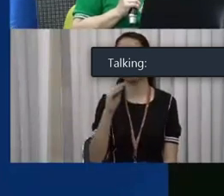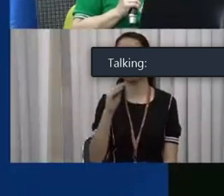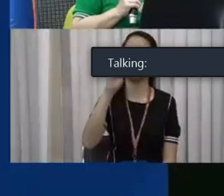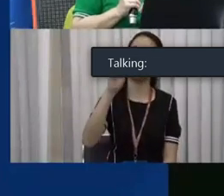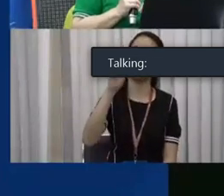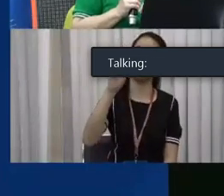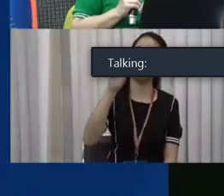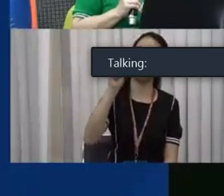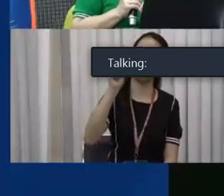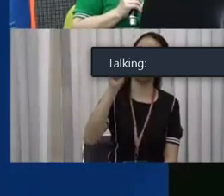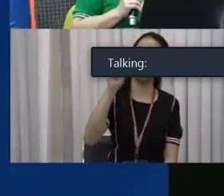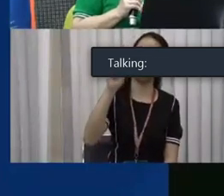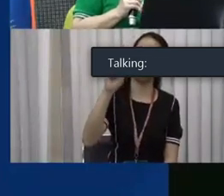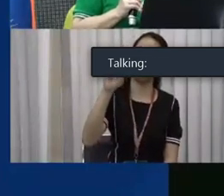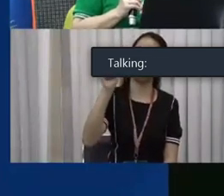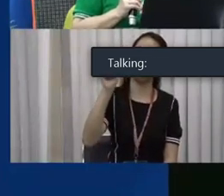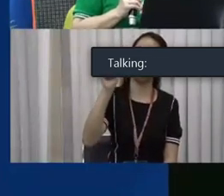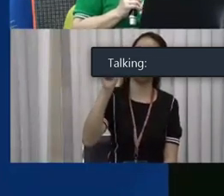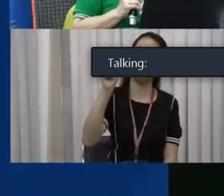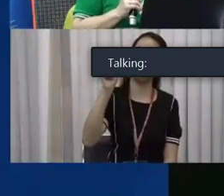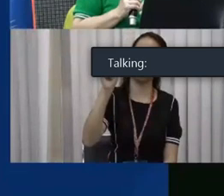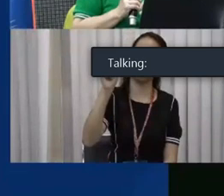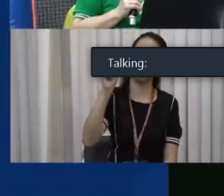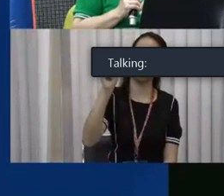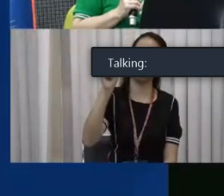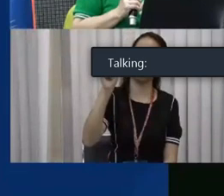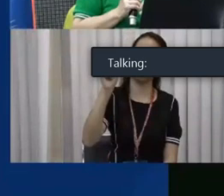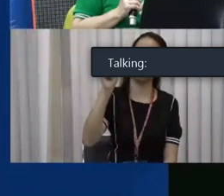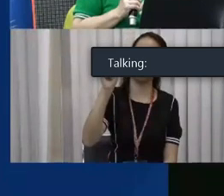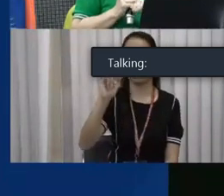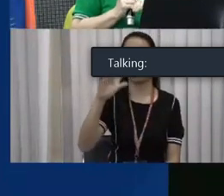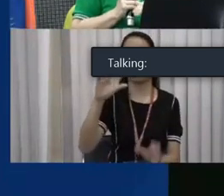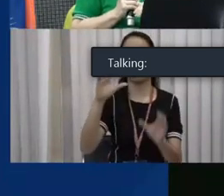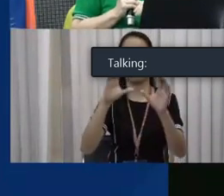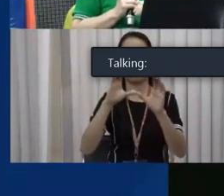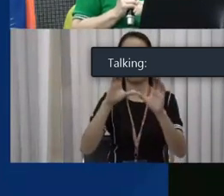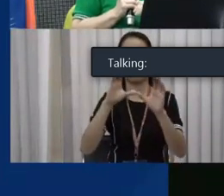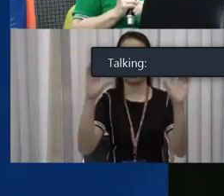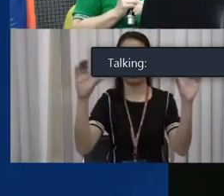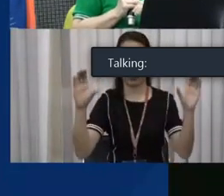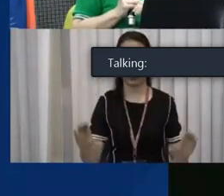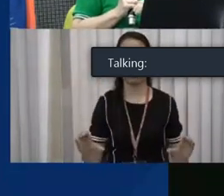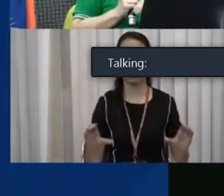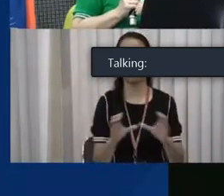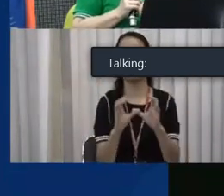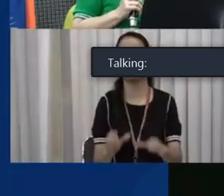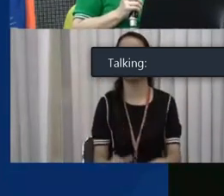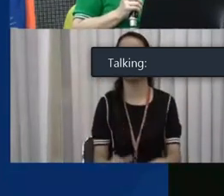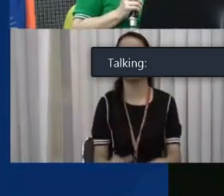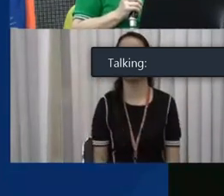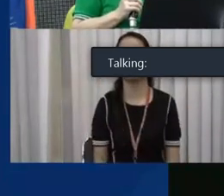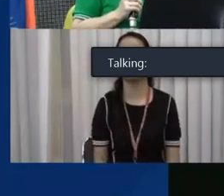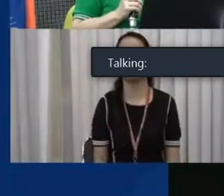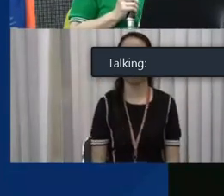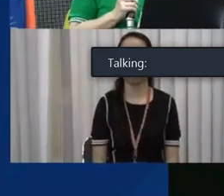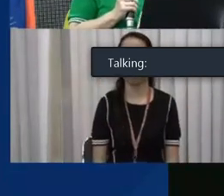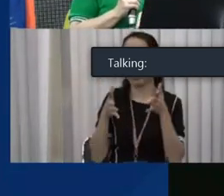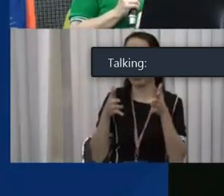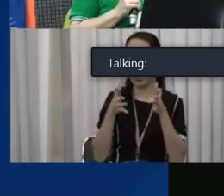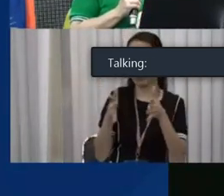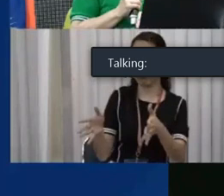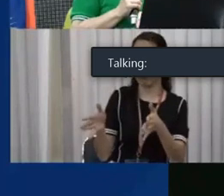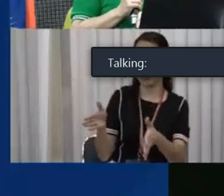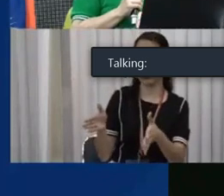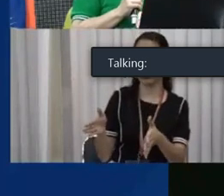og barangay clearance. So, mentras wa pata katrabaho, og samot ng makatrabaho ta, likayan nato nga